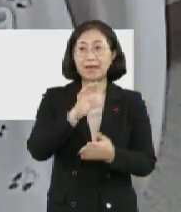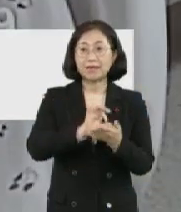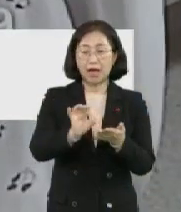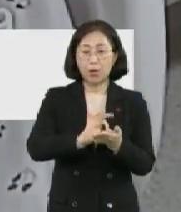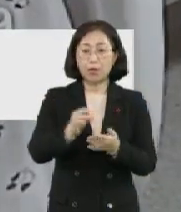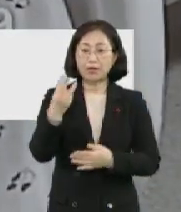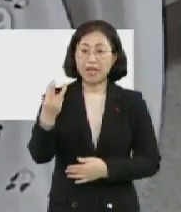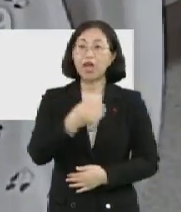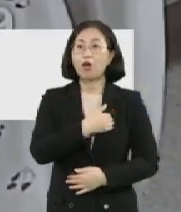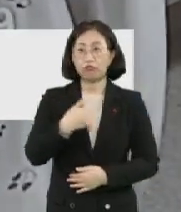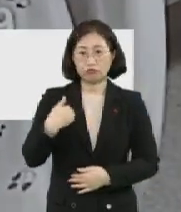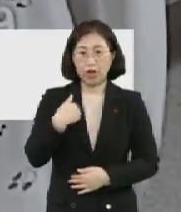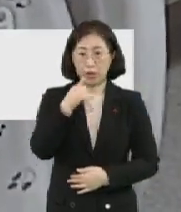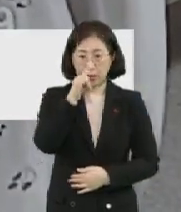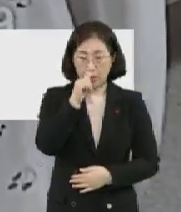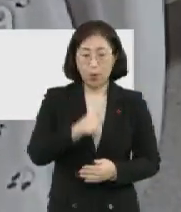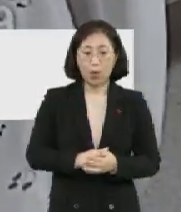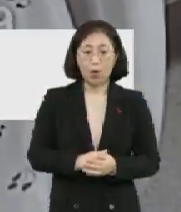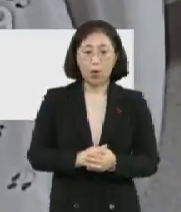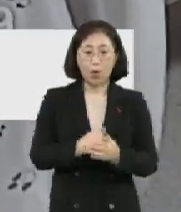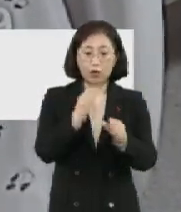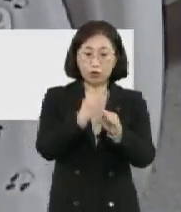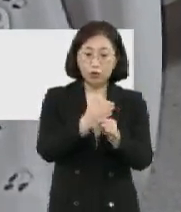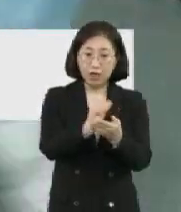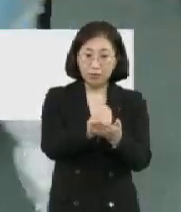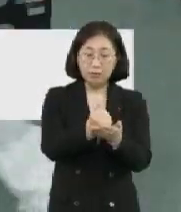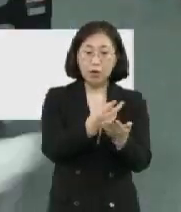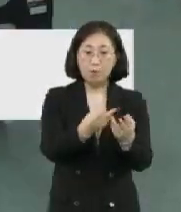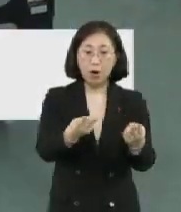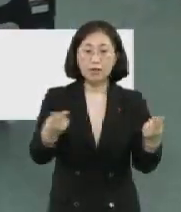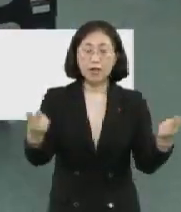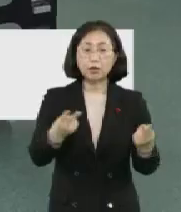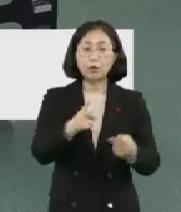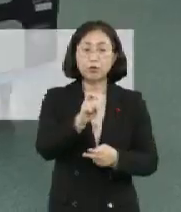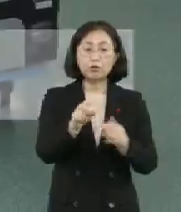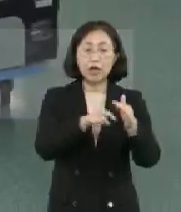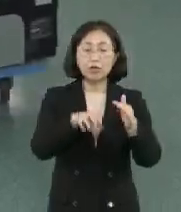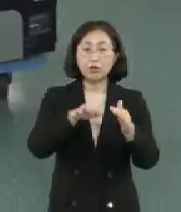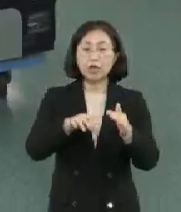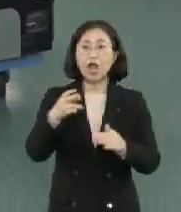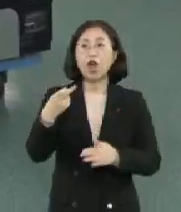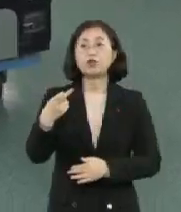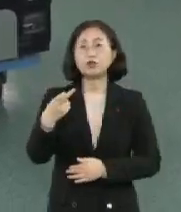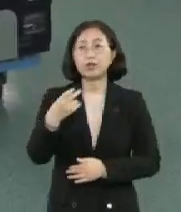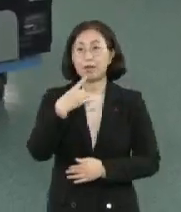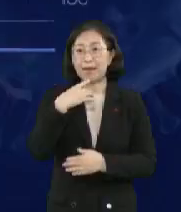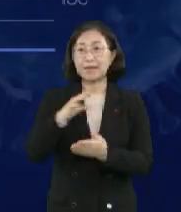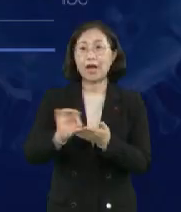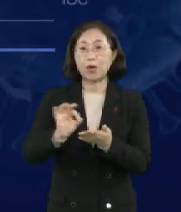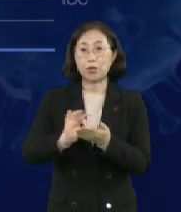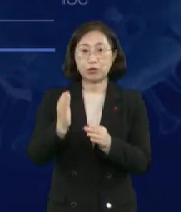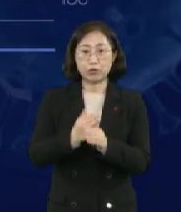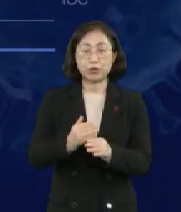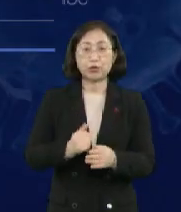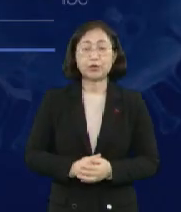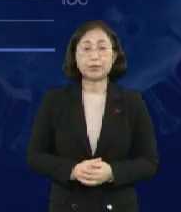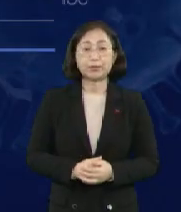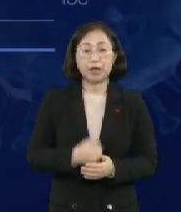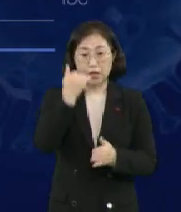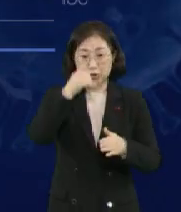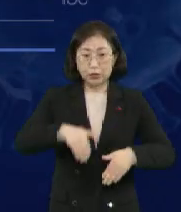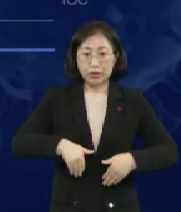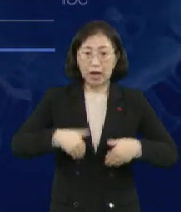중으로 3개의 여유가 생겼고 중증 병상도 20개 중 12개만 가동되고 있습니다.